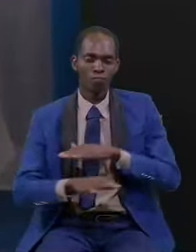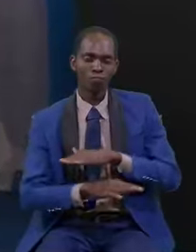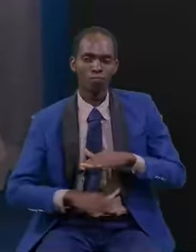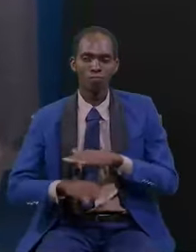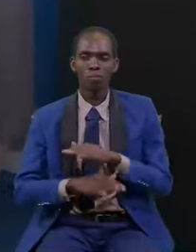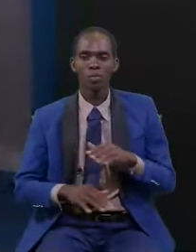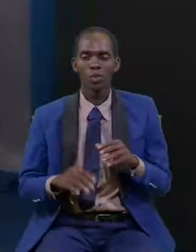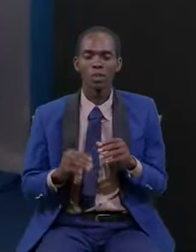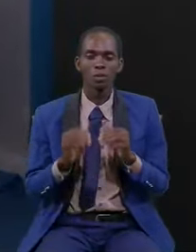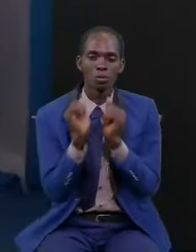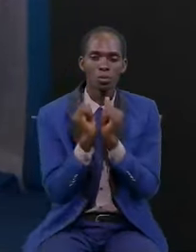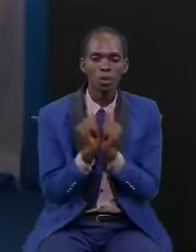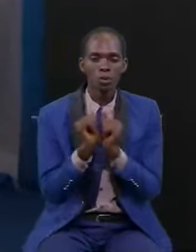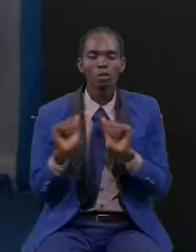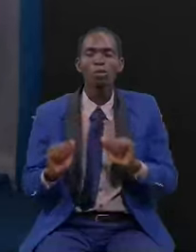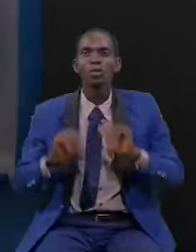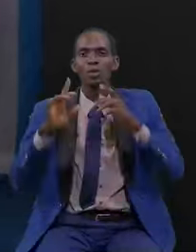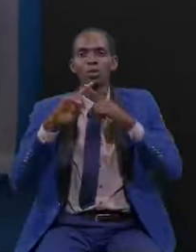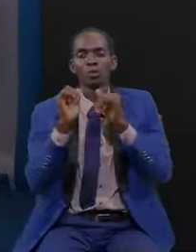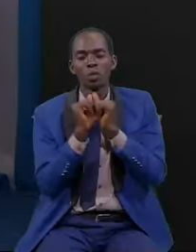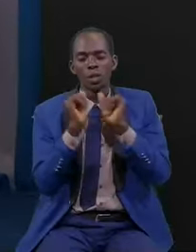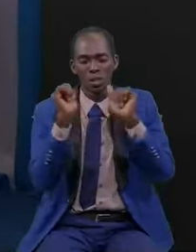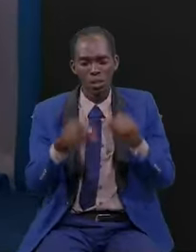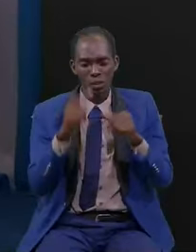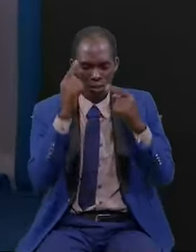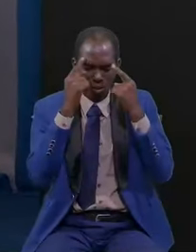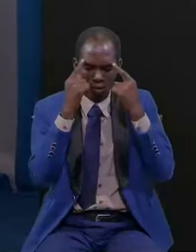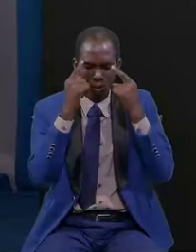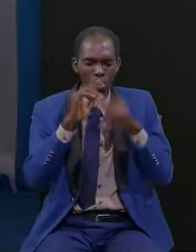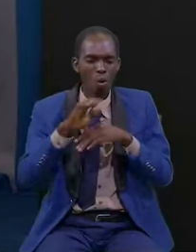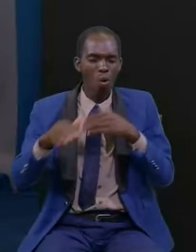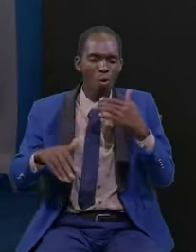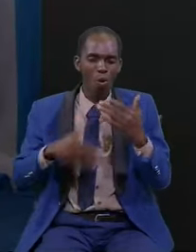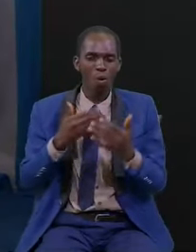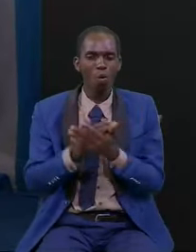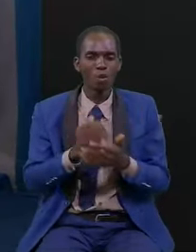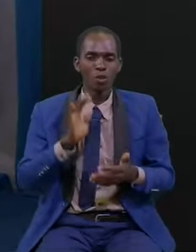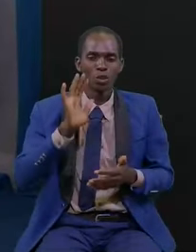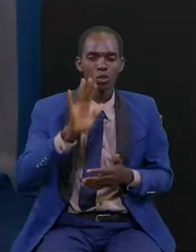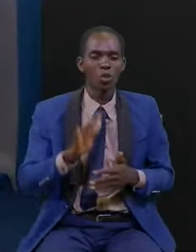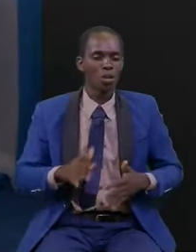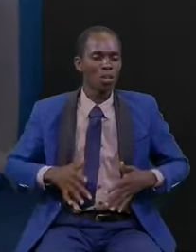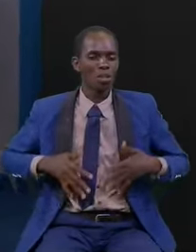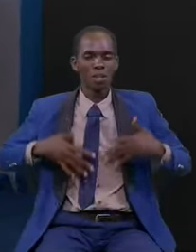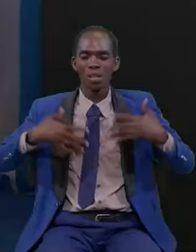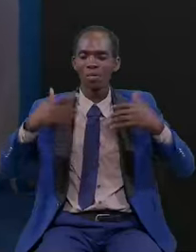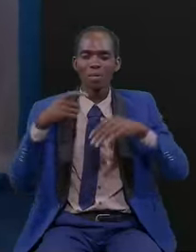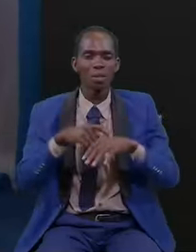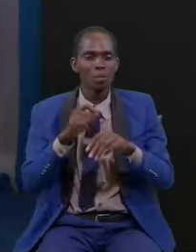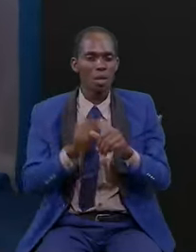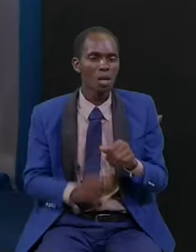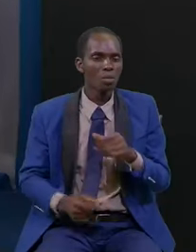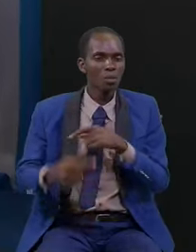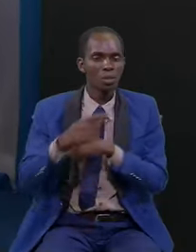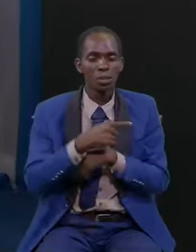tous ceux qui, par crainte de la mort, étaient toute leur vie retenus dans la servitude. Toute votre vie, pensez ceci, toute votre vie, chaque jour,